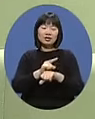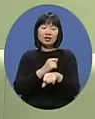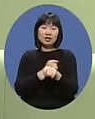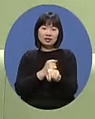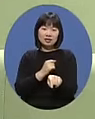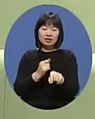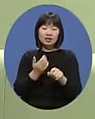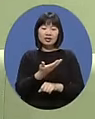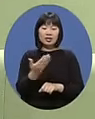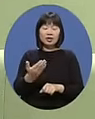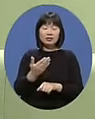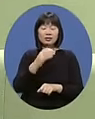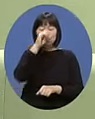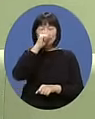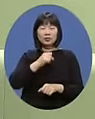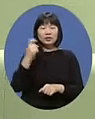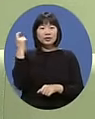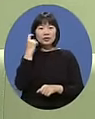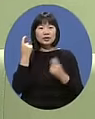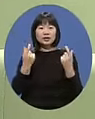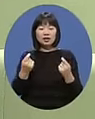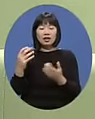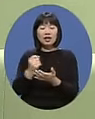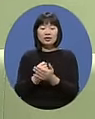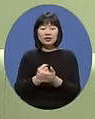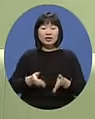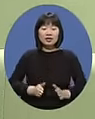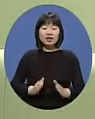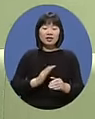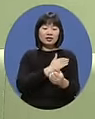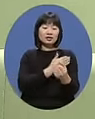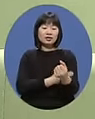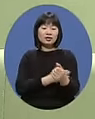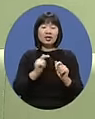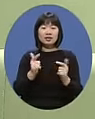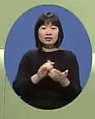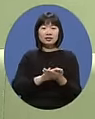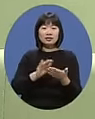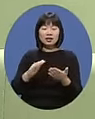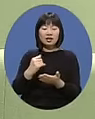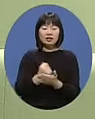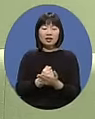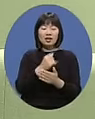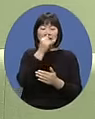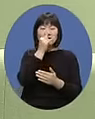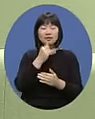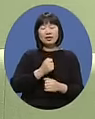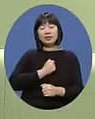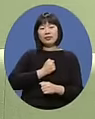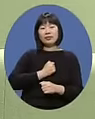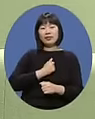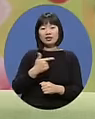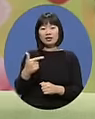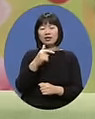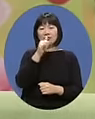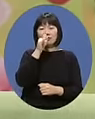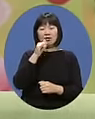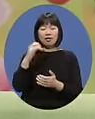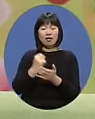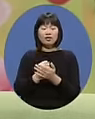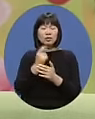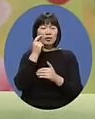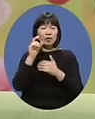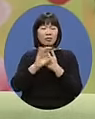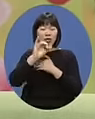건 여러분들에게 희소식일 거예요. 가지고 태어난 능력이 아닙니다. 가지고 태어나면 참 답답하죠. 그렇죠. 그렇죠. 못 가지고 태어나면